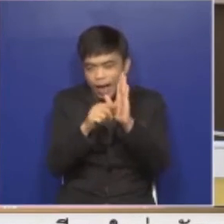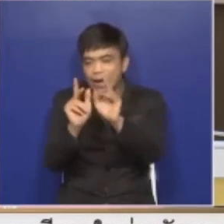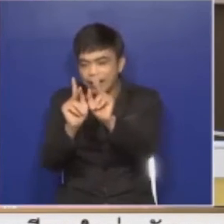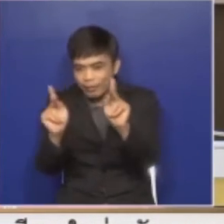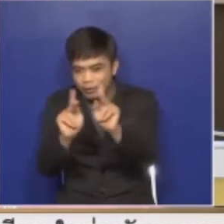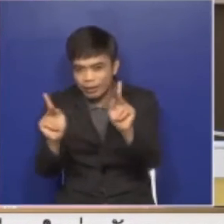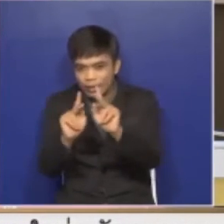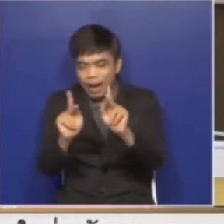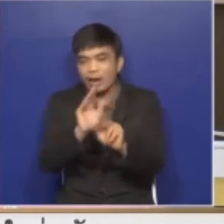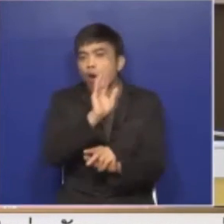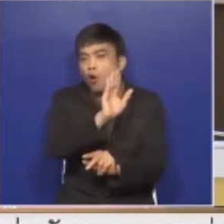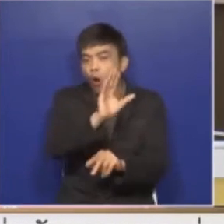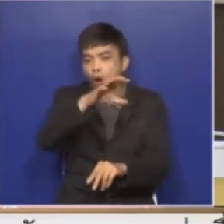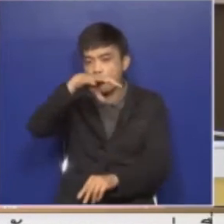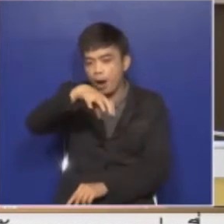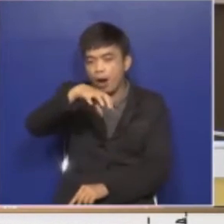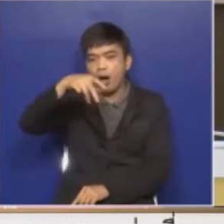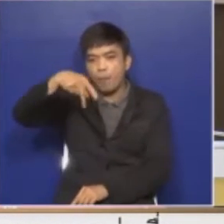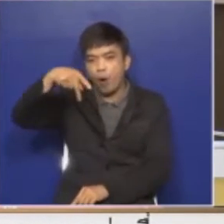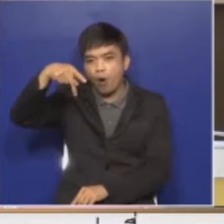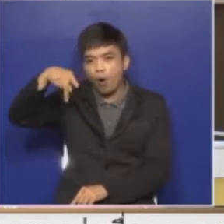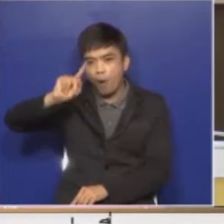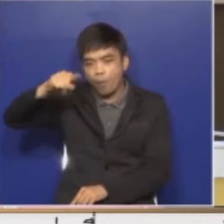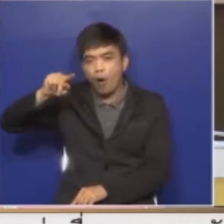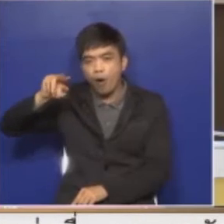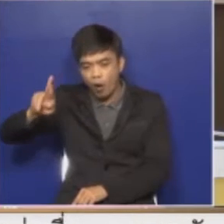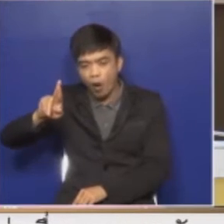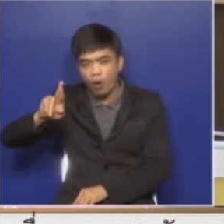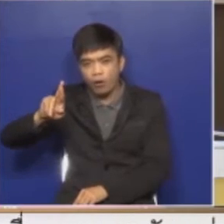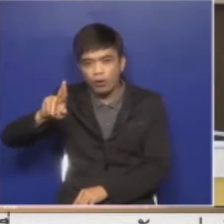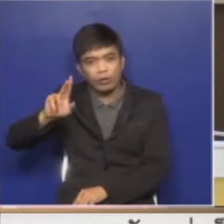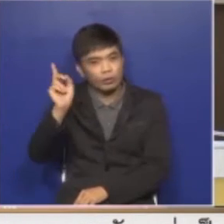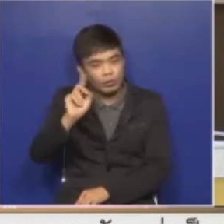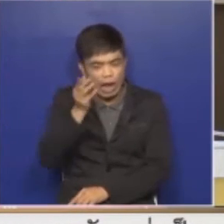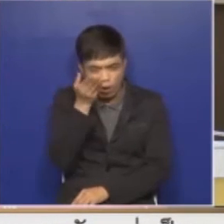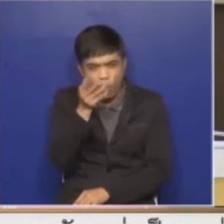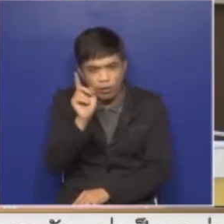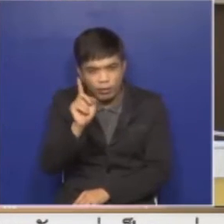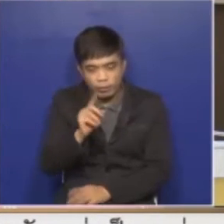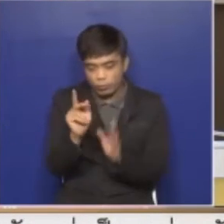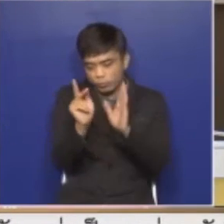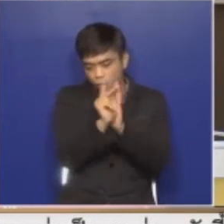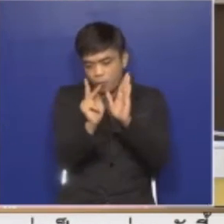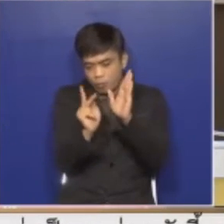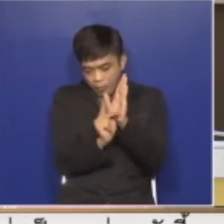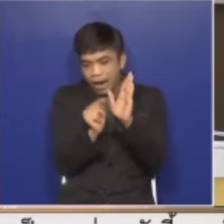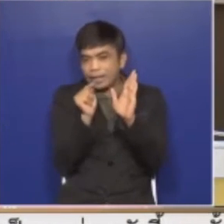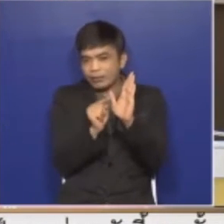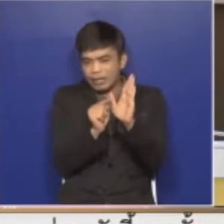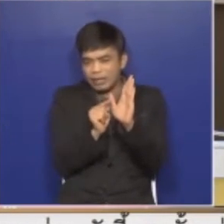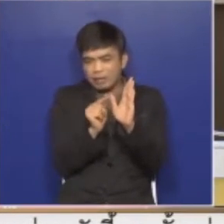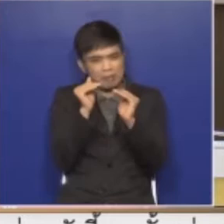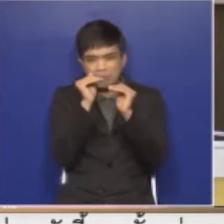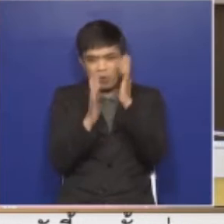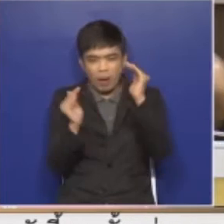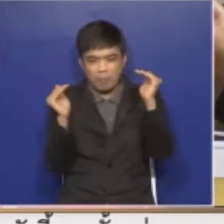ของชาวบ้านเพราะกบ 9ได้กรุณารับรู้กับผมด้วยนะครับว่ามีกฎหมายฉบับนี้นะครับมันเกิดความไม่ยุติธรรม